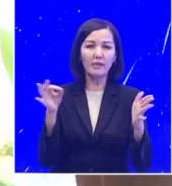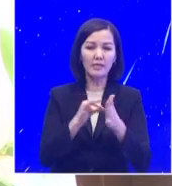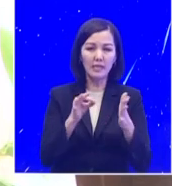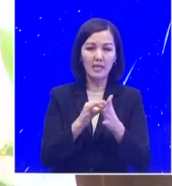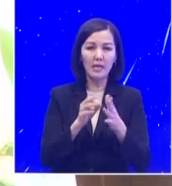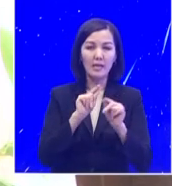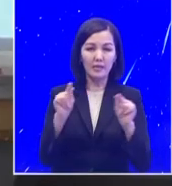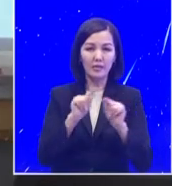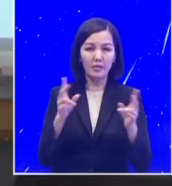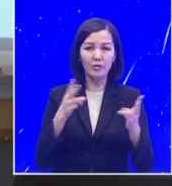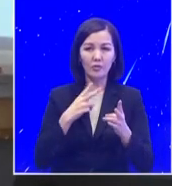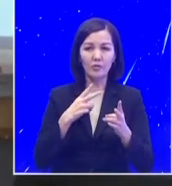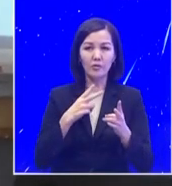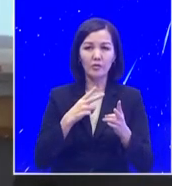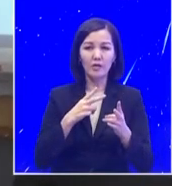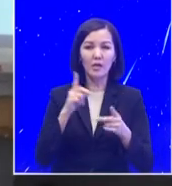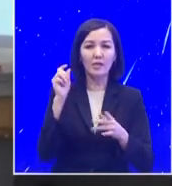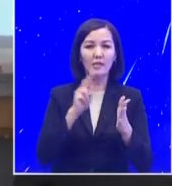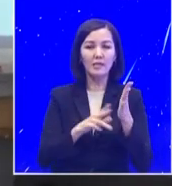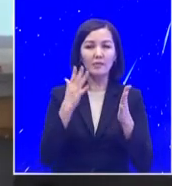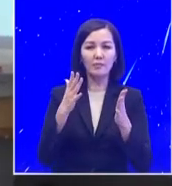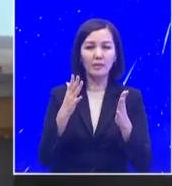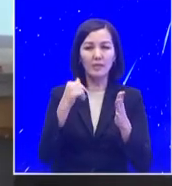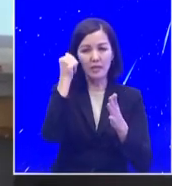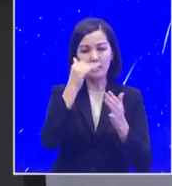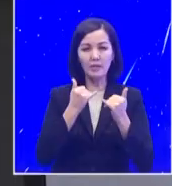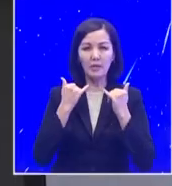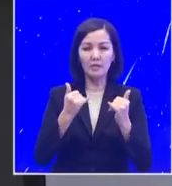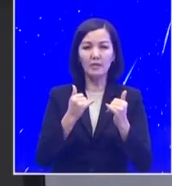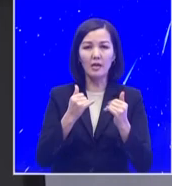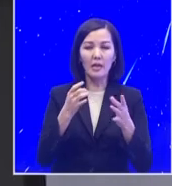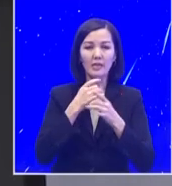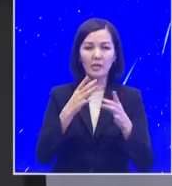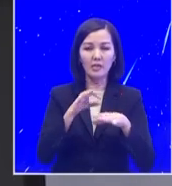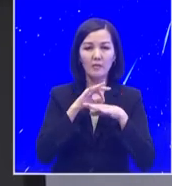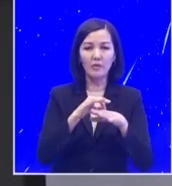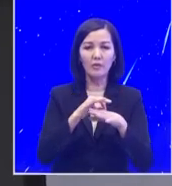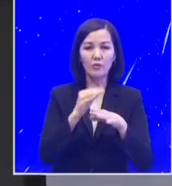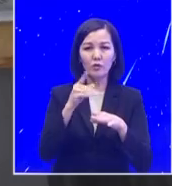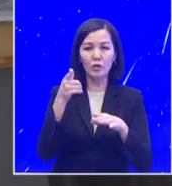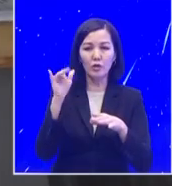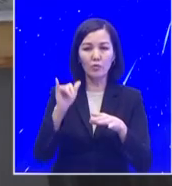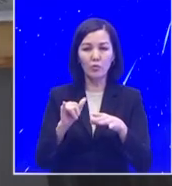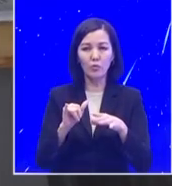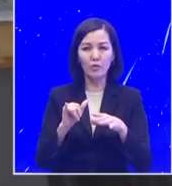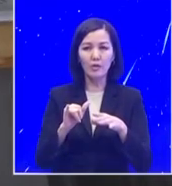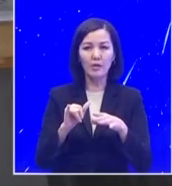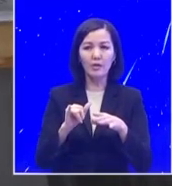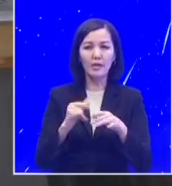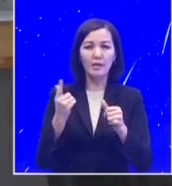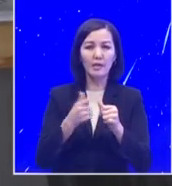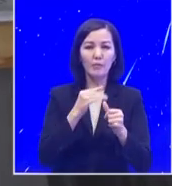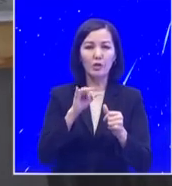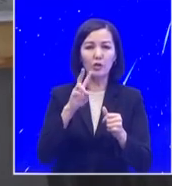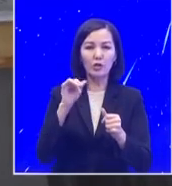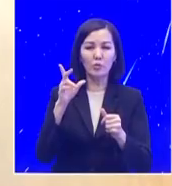подрастающего поколения, приуроченных к 175-летию Абая. Одно из таких торжеств прошло и в стенах ЖТСУского государственного университета имени